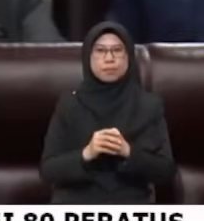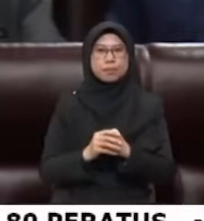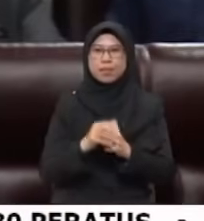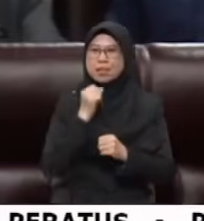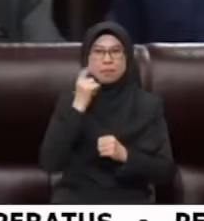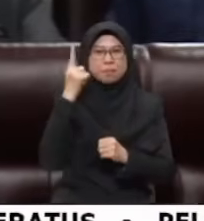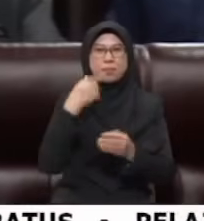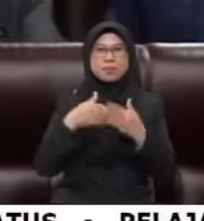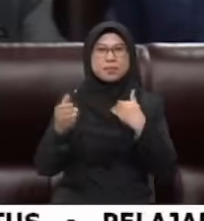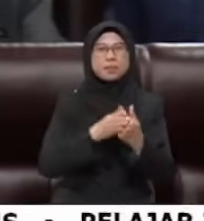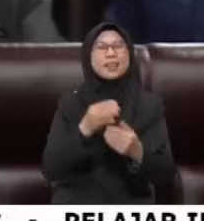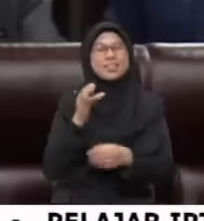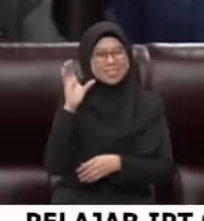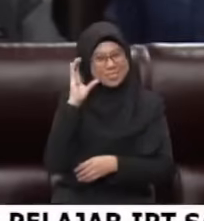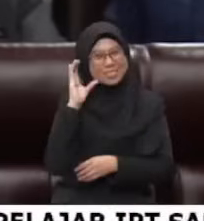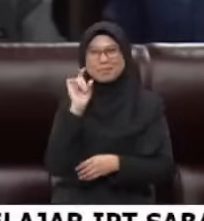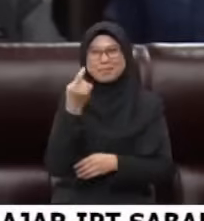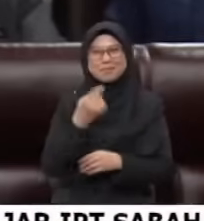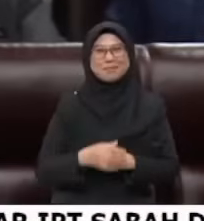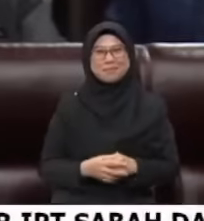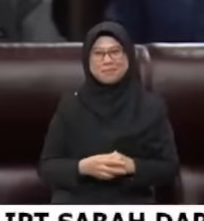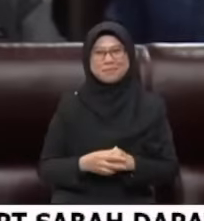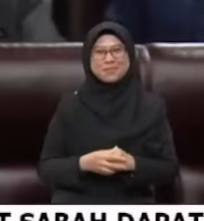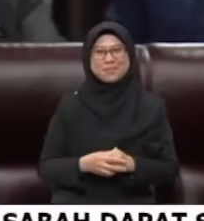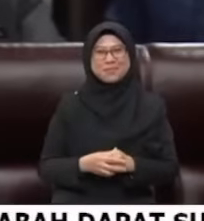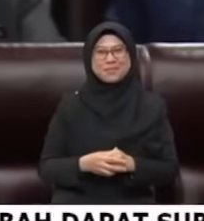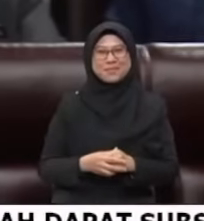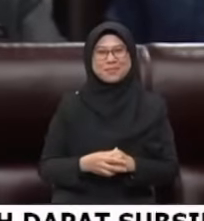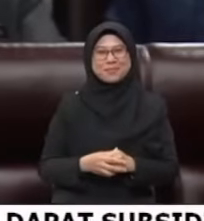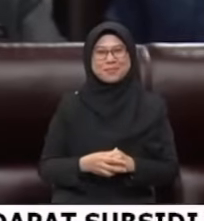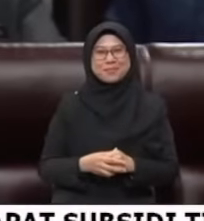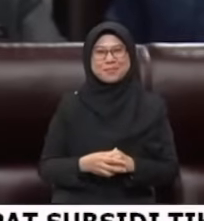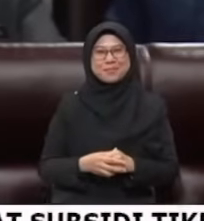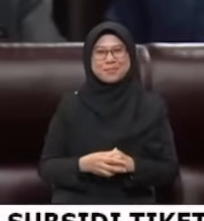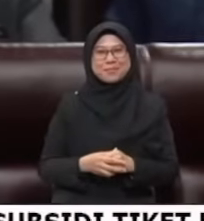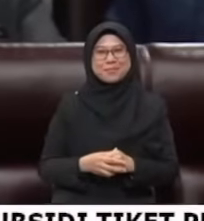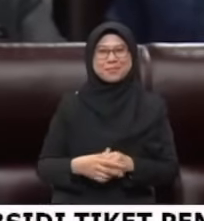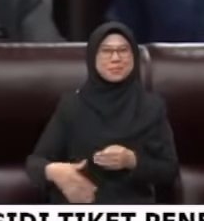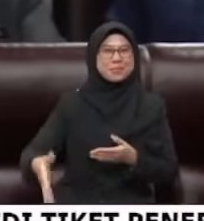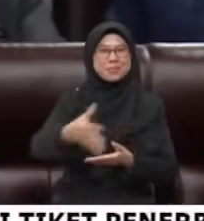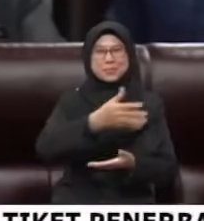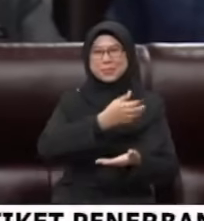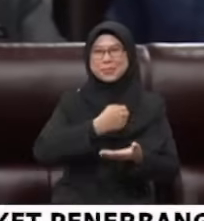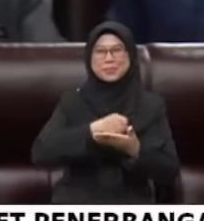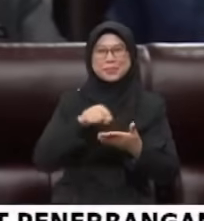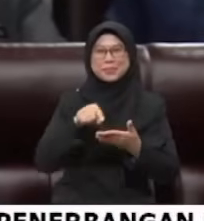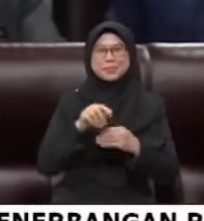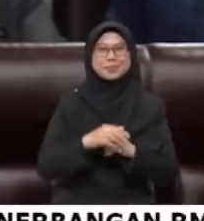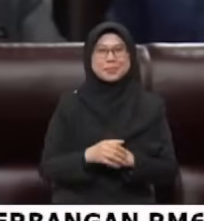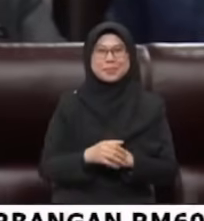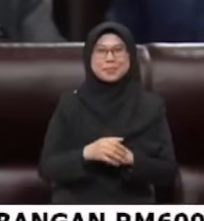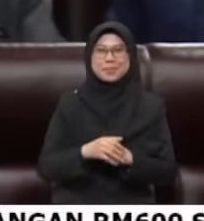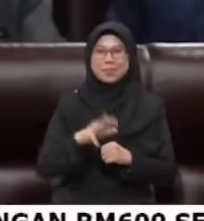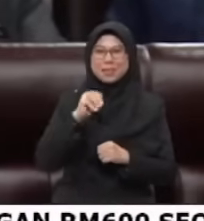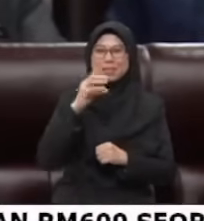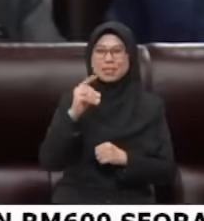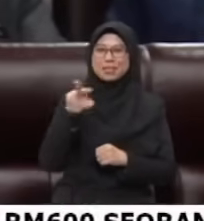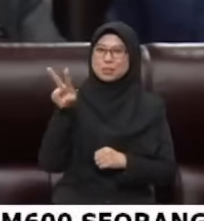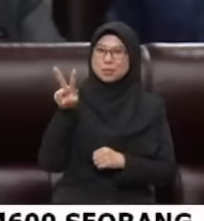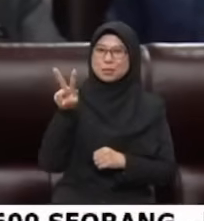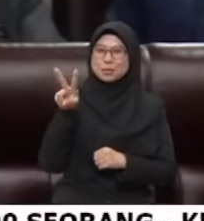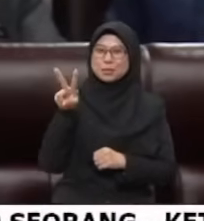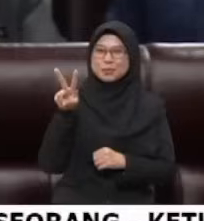pun dengarah dan hasil itu lahirlah MD itu